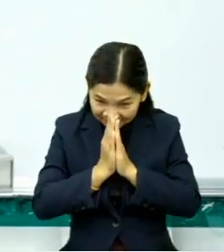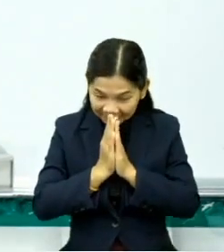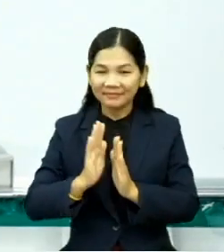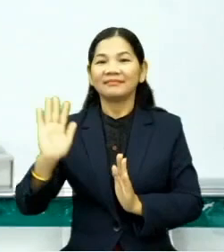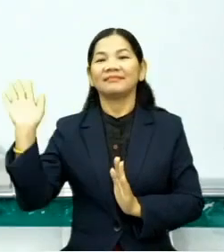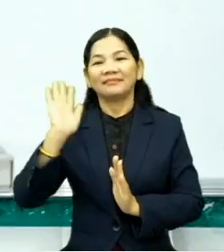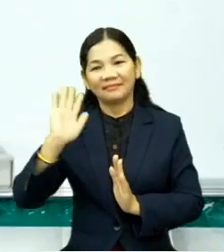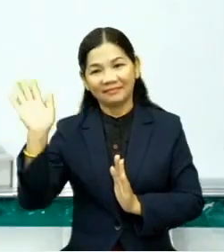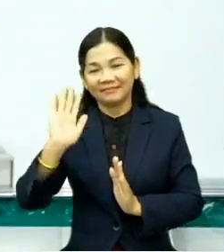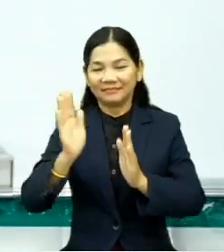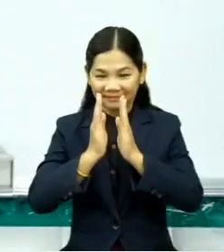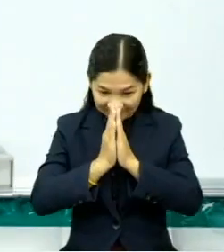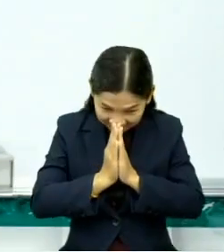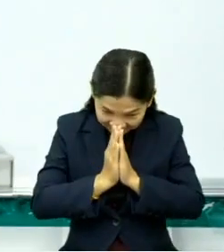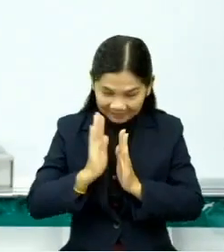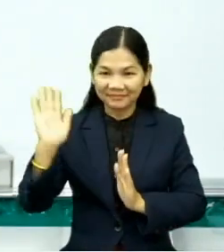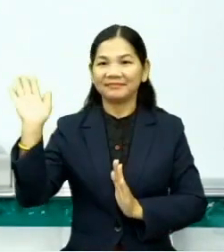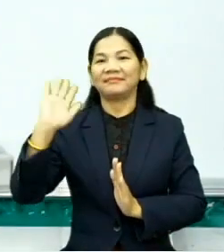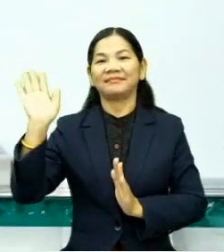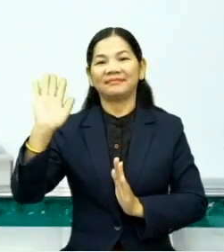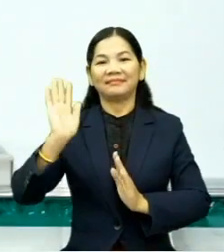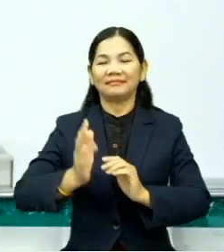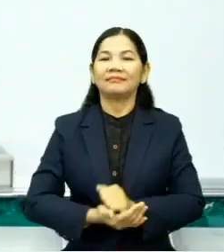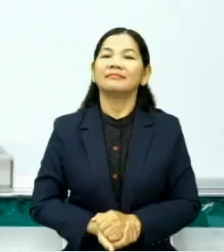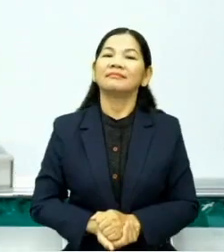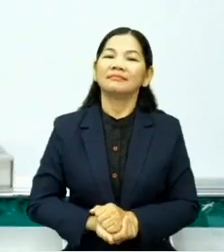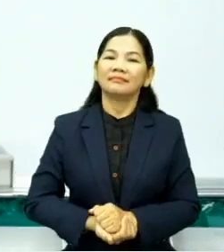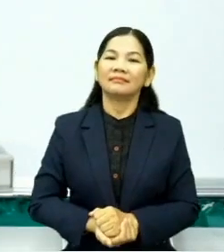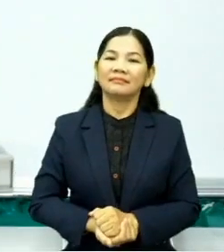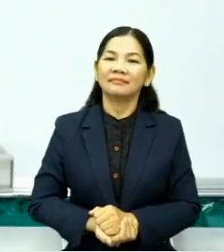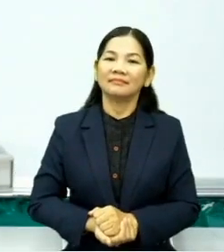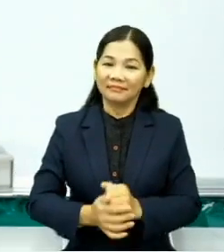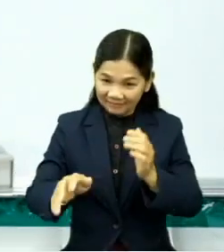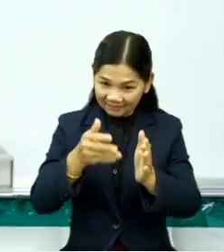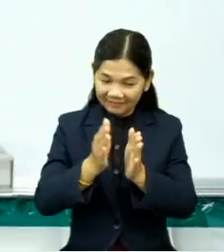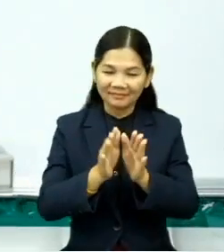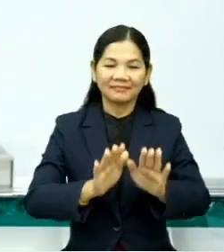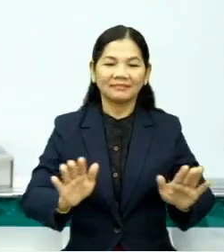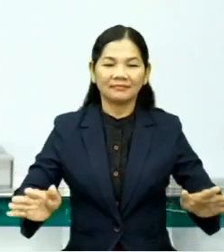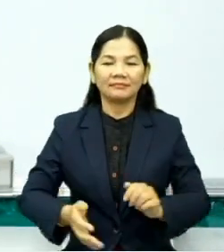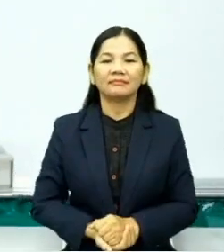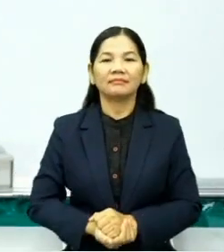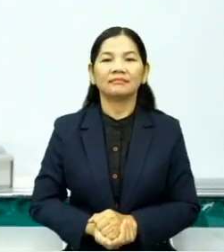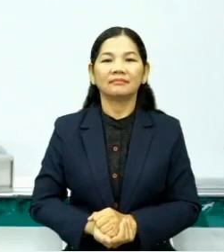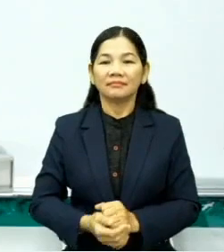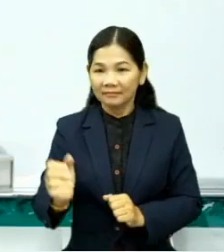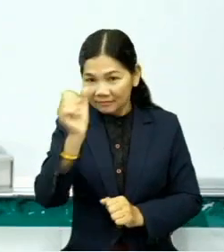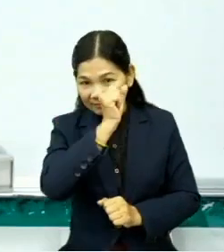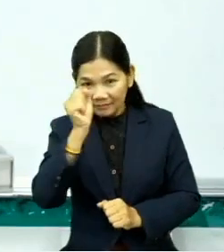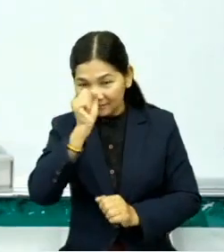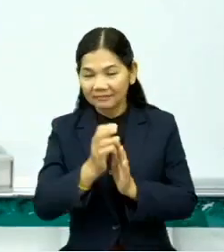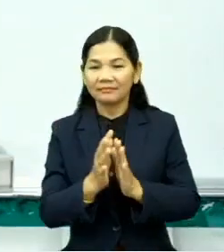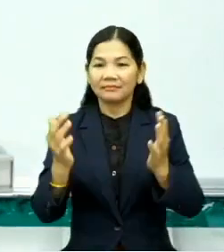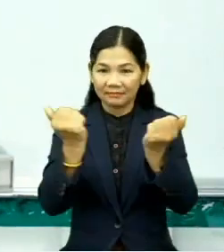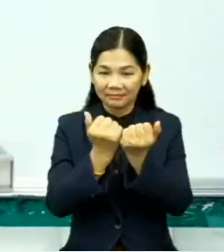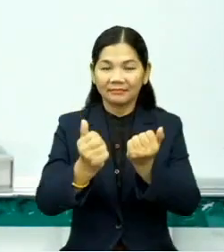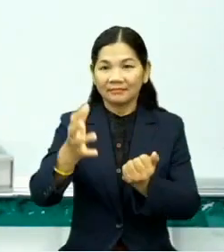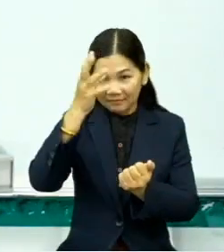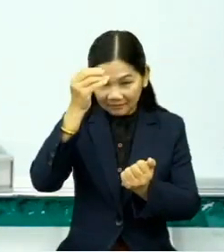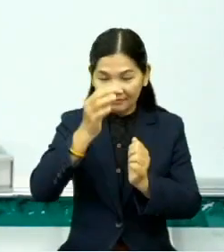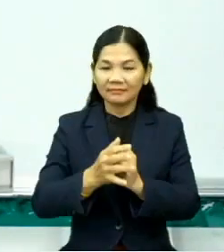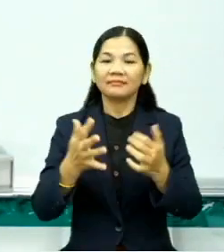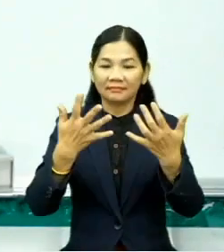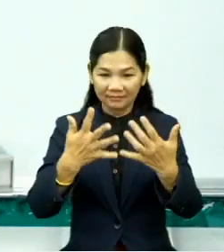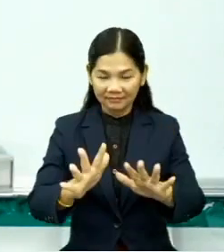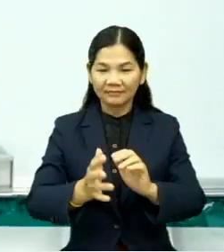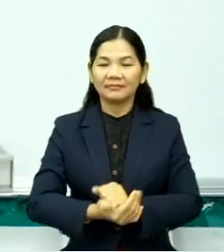lia chung riệp lia cha ở con con tặng ác này chẳng có bàn cho rùm cha lên là bàn cho mùi nhạc rù rì